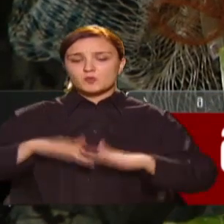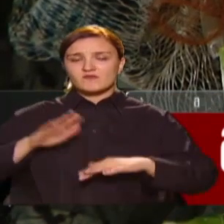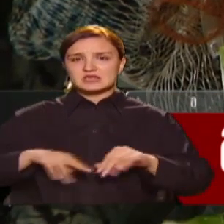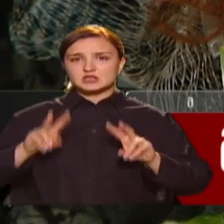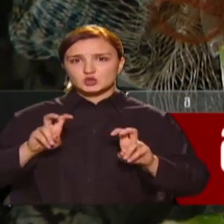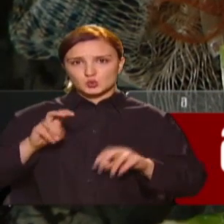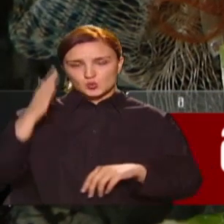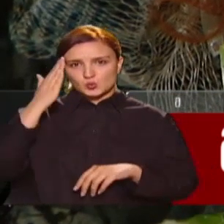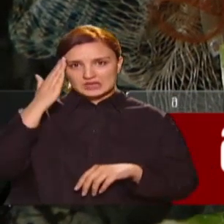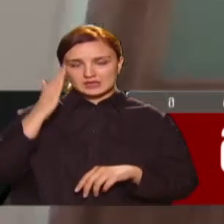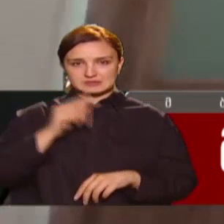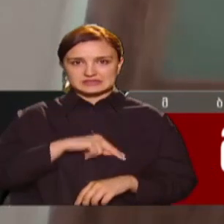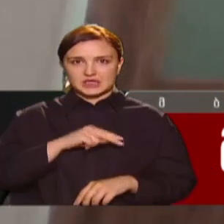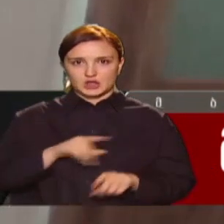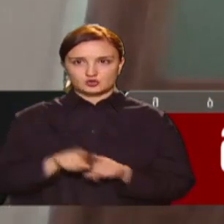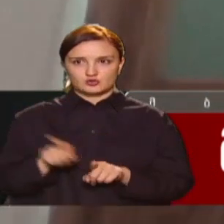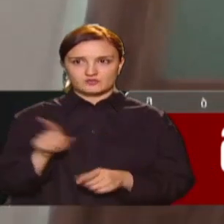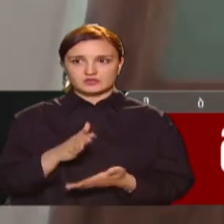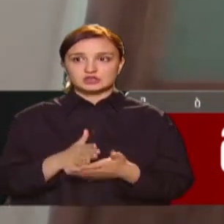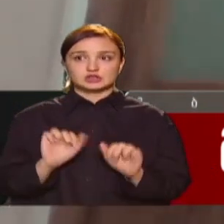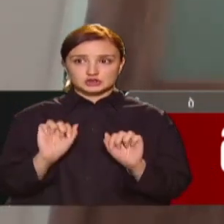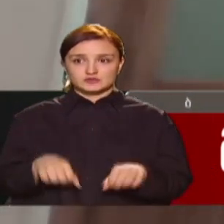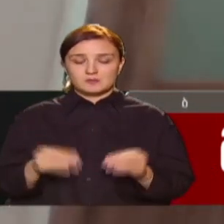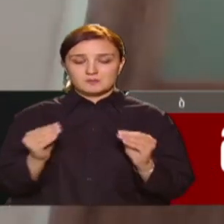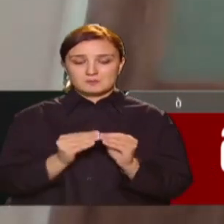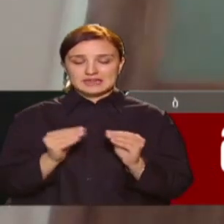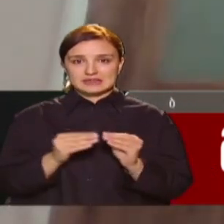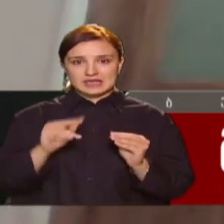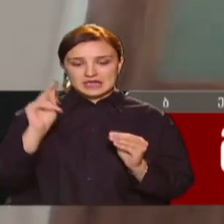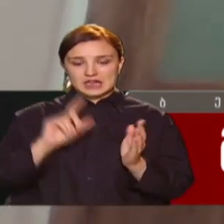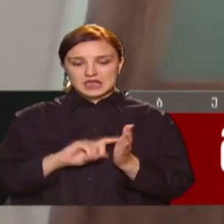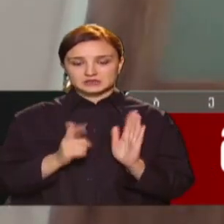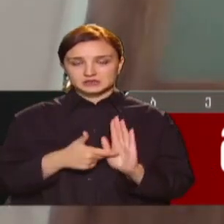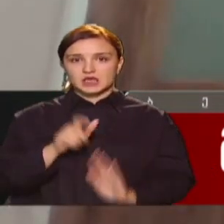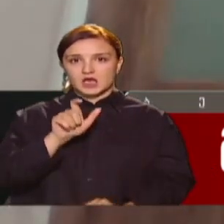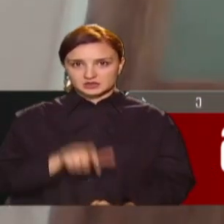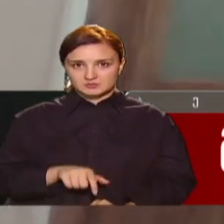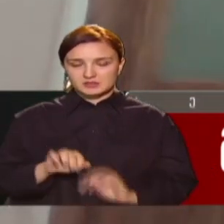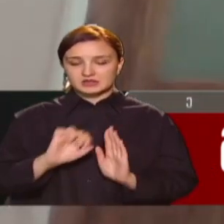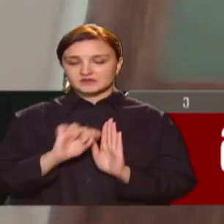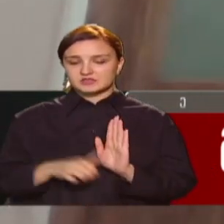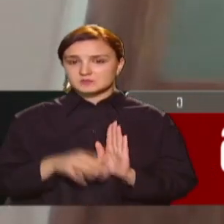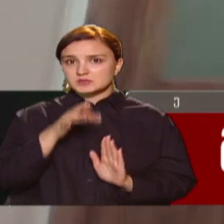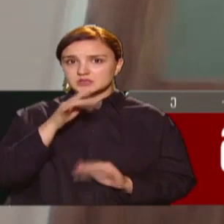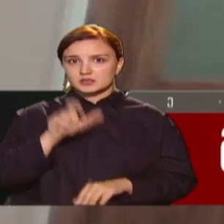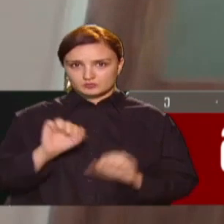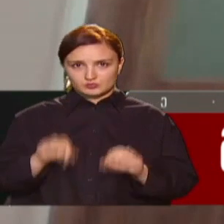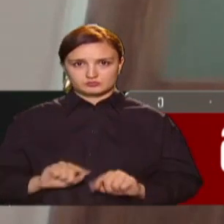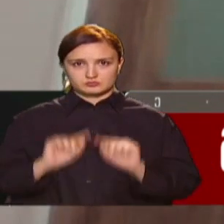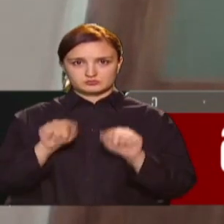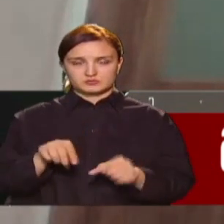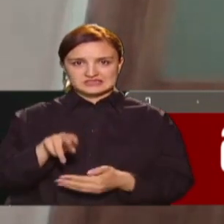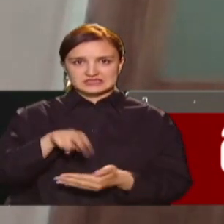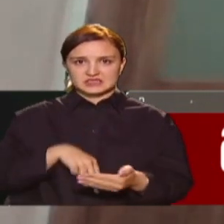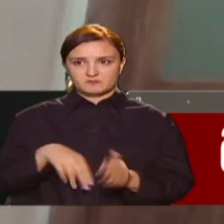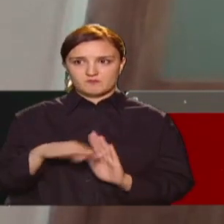უნარების სააგენტოც მუშაობს. Შეუძლია რომ 10 კლასელ ადამიანსაც 16 წლის ადამიანსაც ჩაირიცხოს ამ